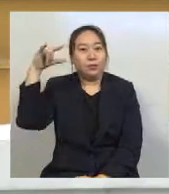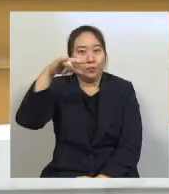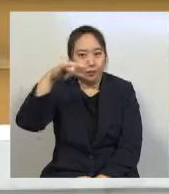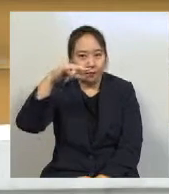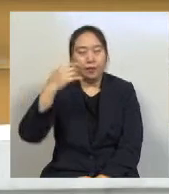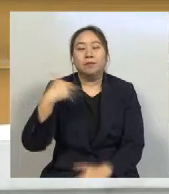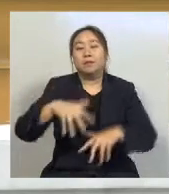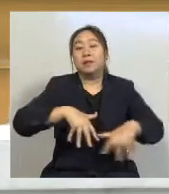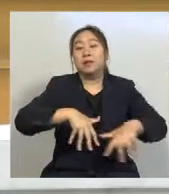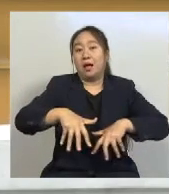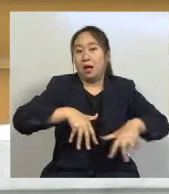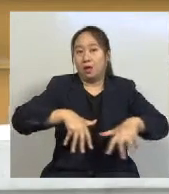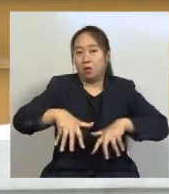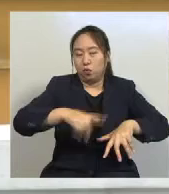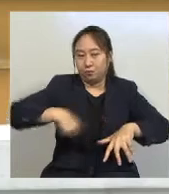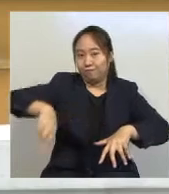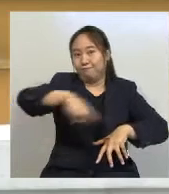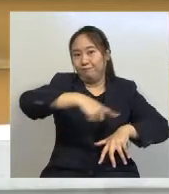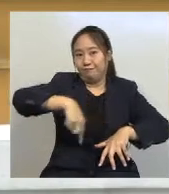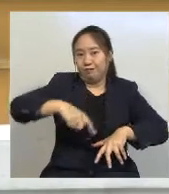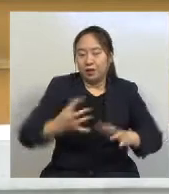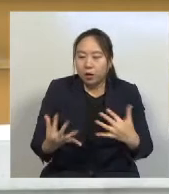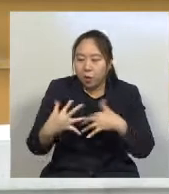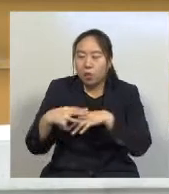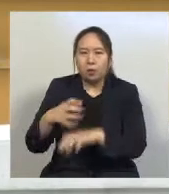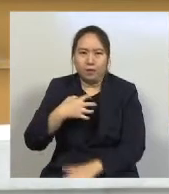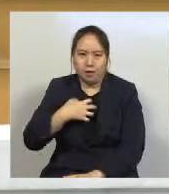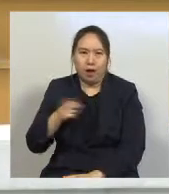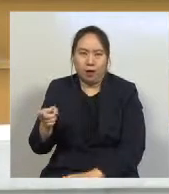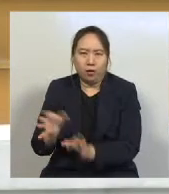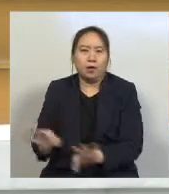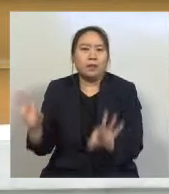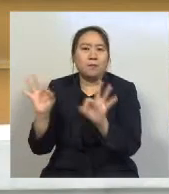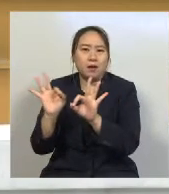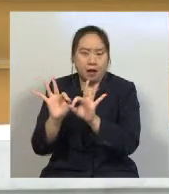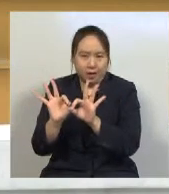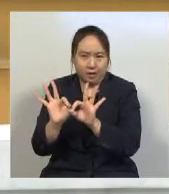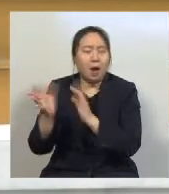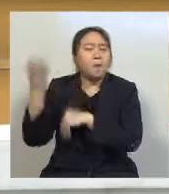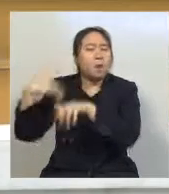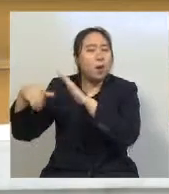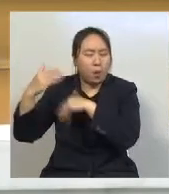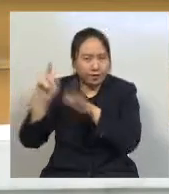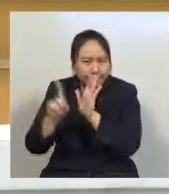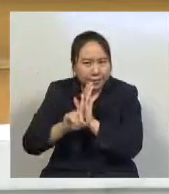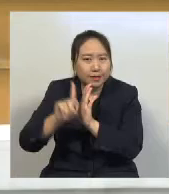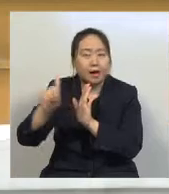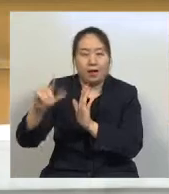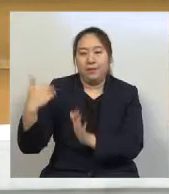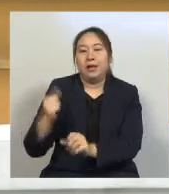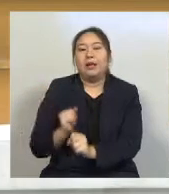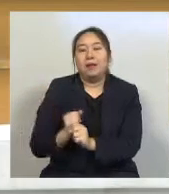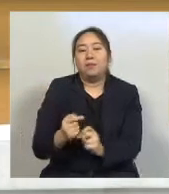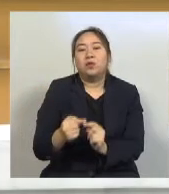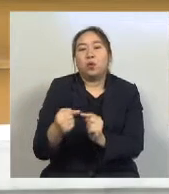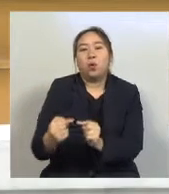ครับประชาชนเหล่านั้นก็ยังคงเป็นส่วนหนึ่งที่จะอยากเข้าร่วมในพระราชพิธีสำคัญครั้งหนึ่งในหน้าประวัติศาสตร์แล้วก็จะมีการสืบทอดปฏิบัติกันไ